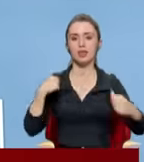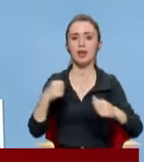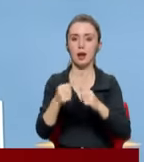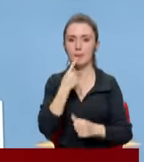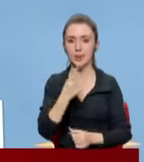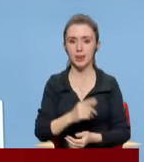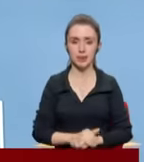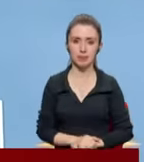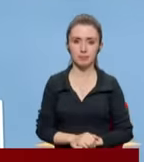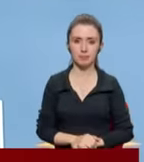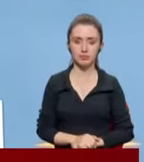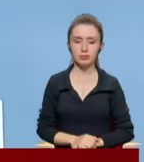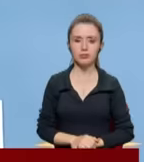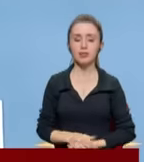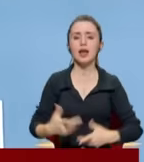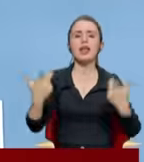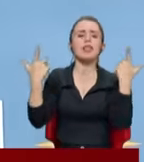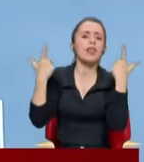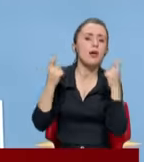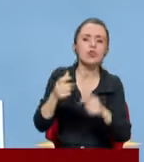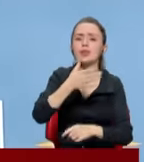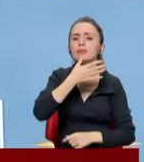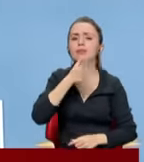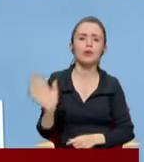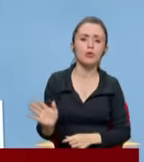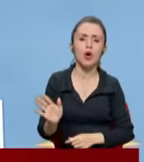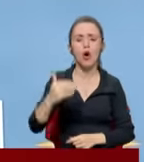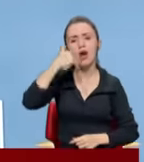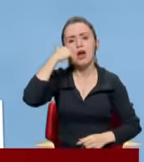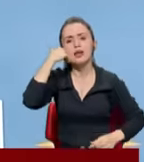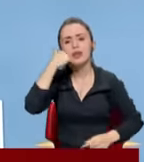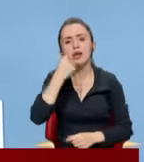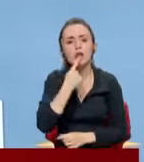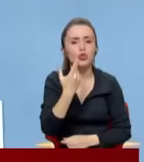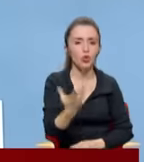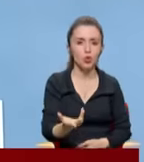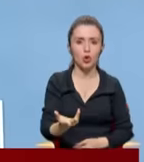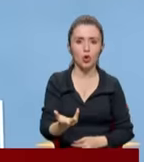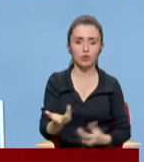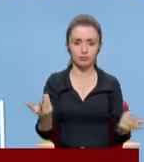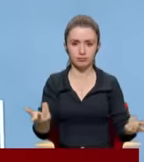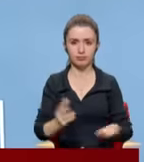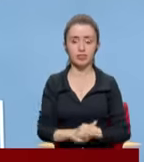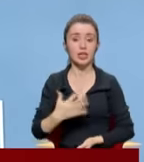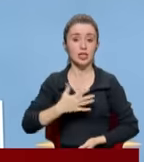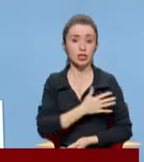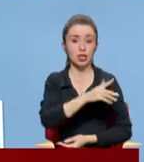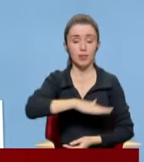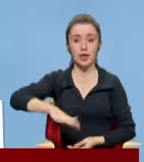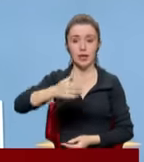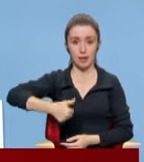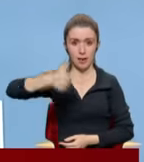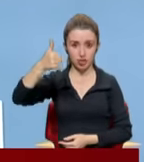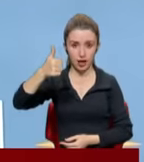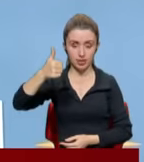getirdi hangi kılığa gireceklerini hangi yalana sarılacak şaşırdılar CHP'nin genel